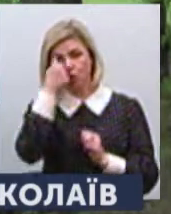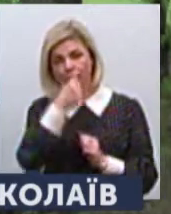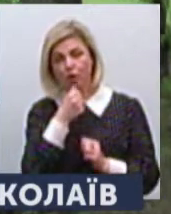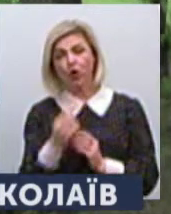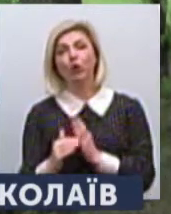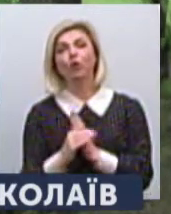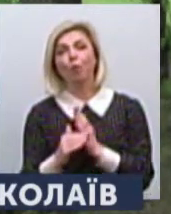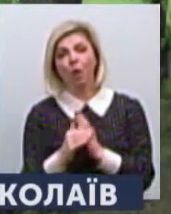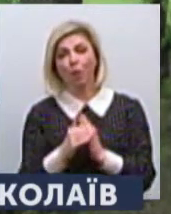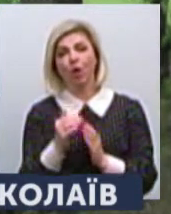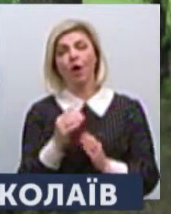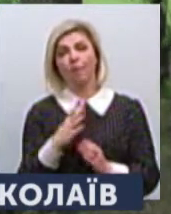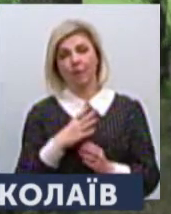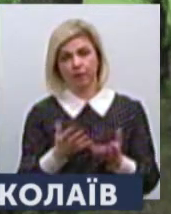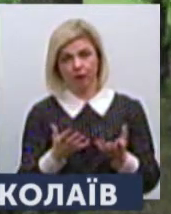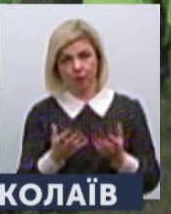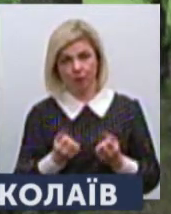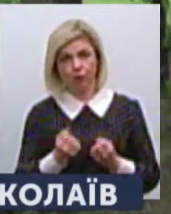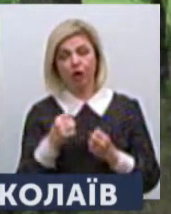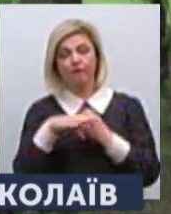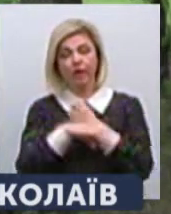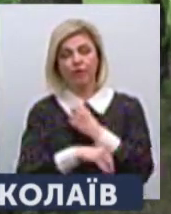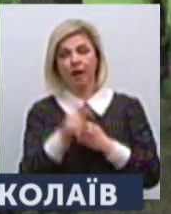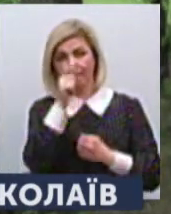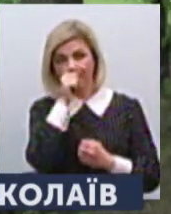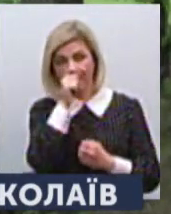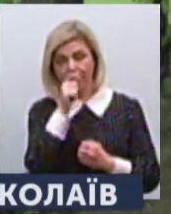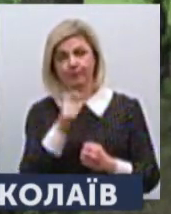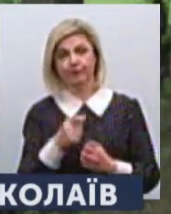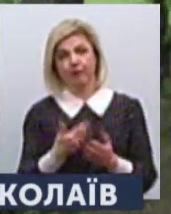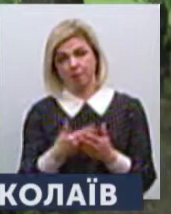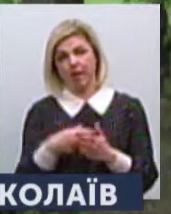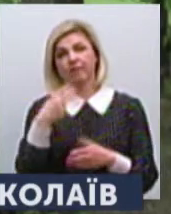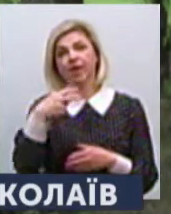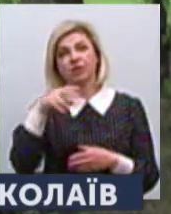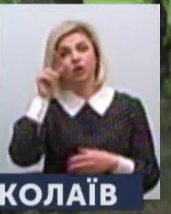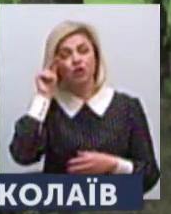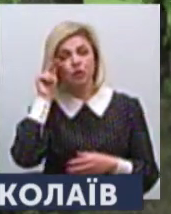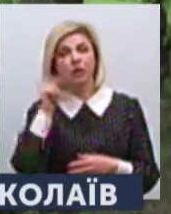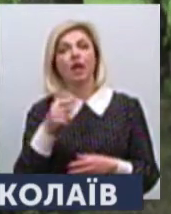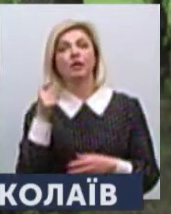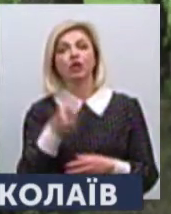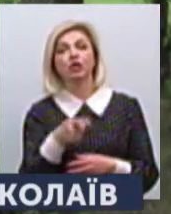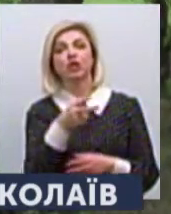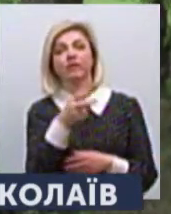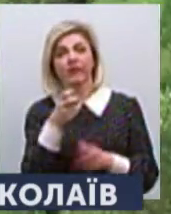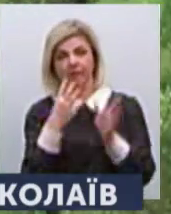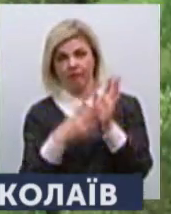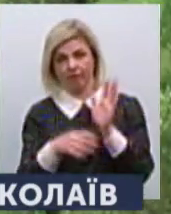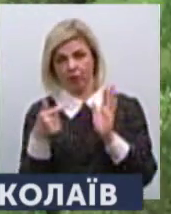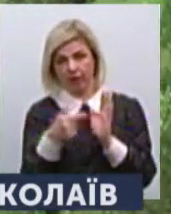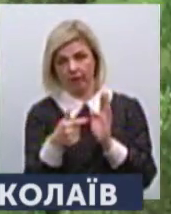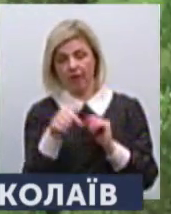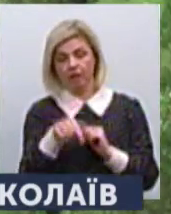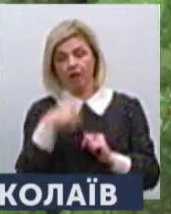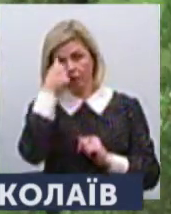допомога, щорічна допомога була в кінці квітня, десь в 20-х числах, 1290 гривень. В цьому році